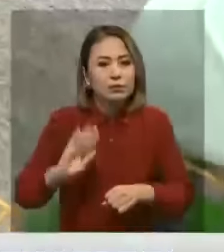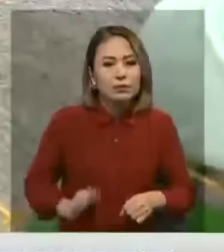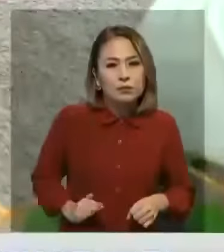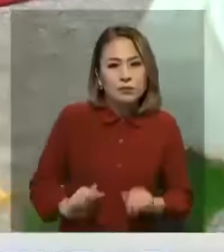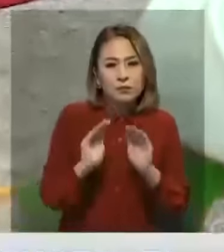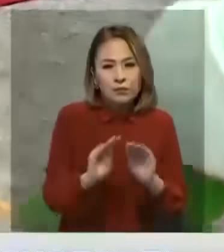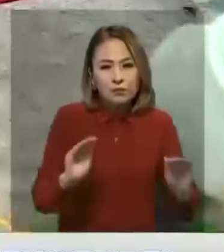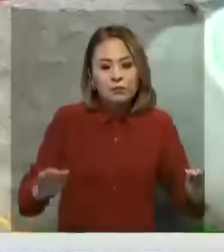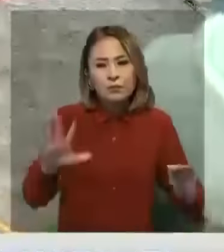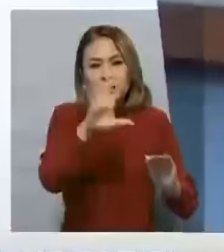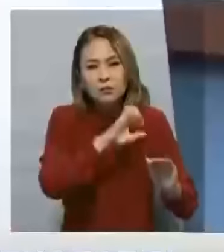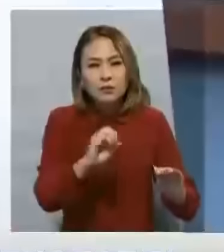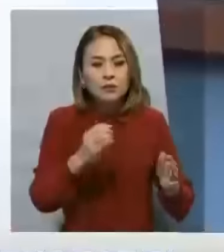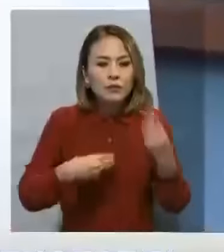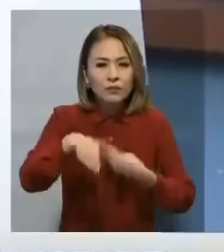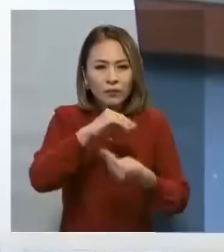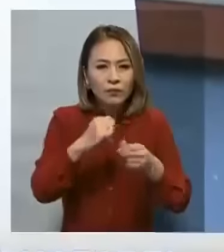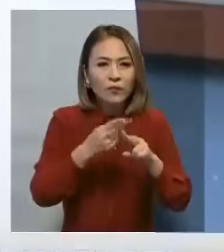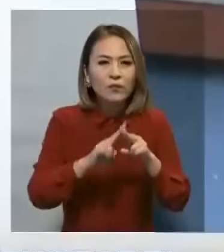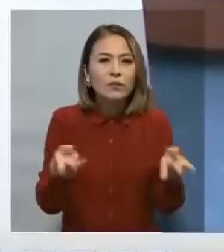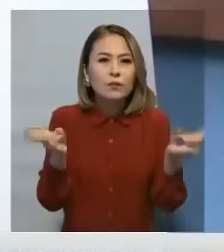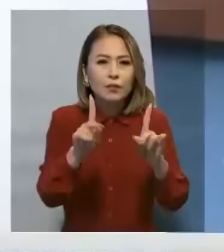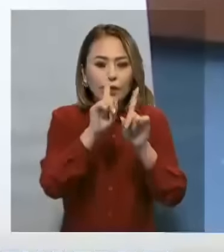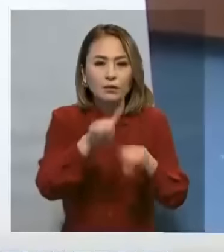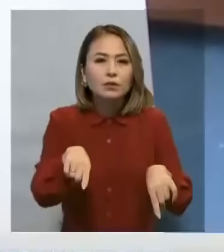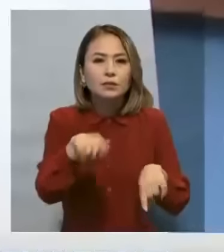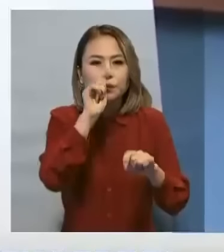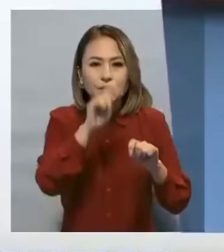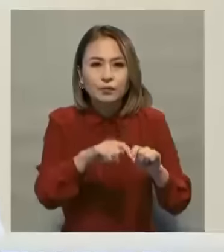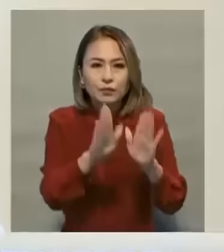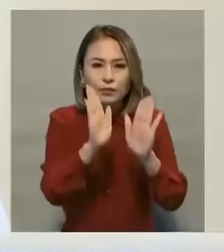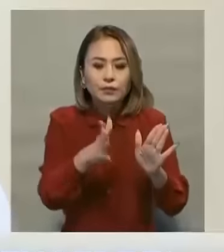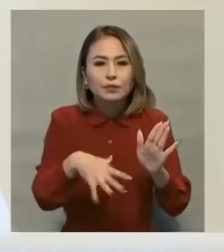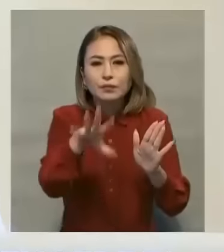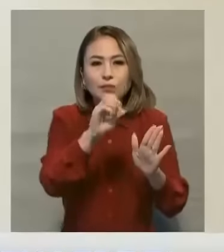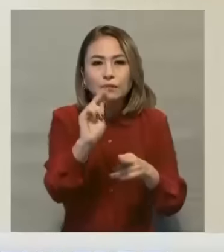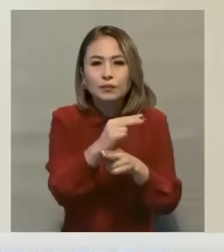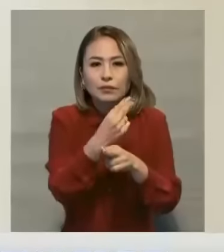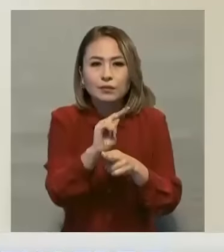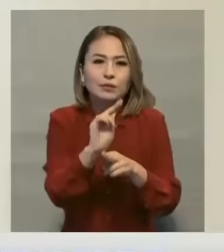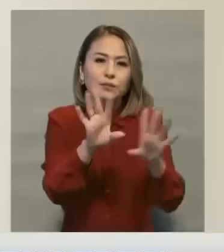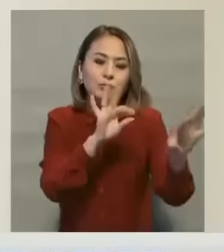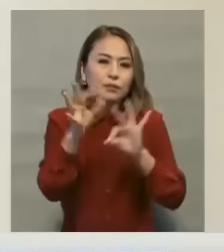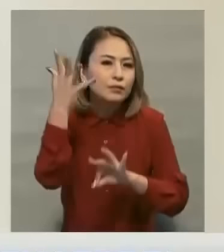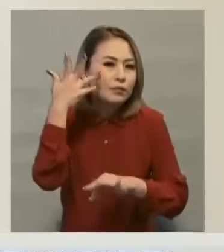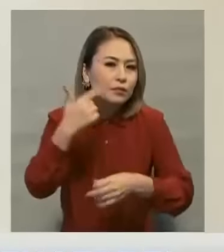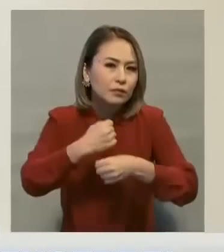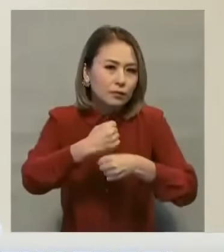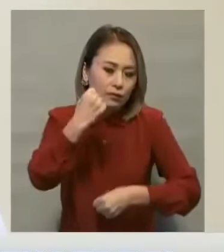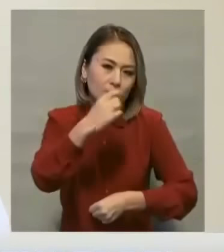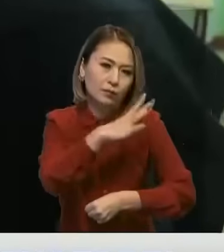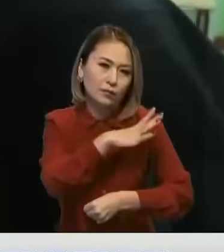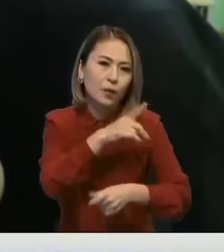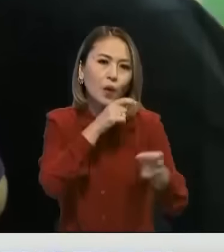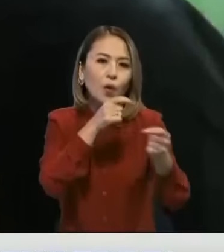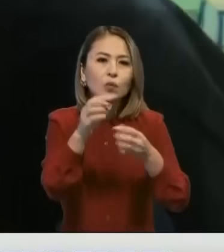және жекеменшік бөбек жайлардың барлығын бірін қалдырмай тексермек. Бұдан былай тәрбиешілерді іріктейтін кезде қатаң